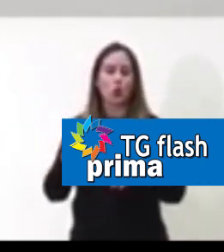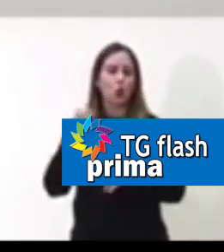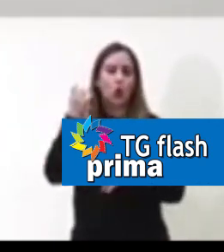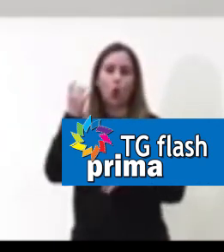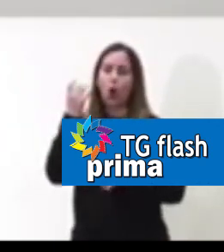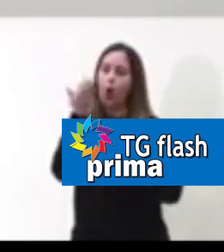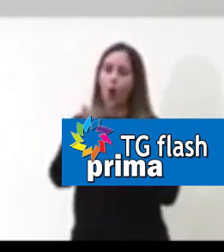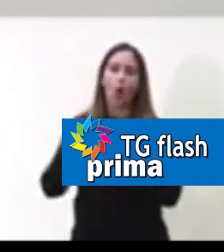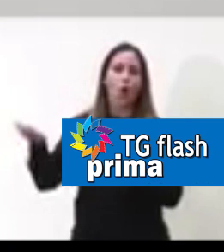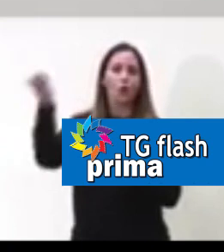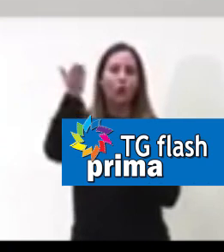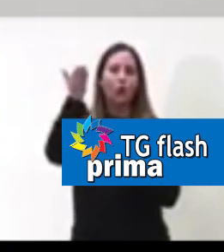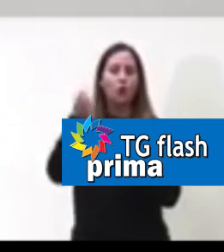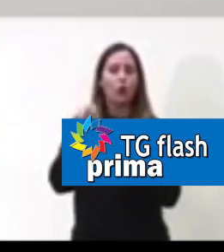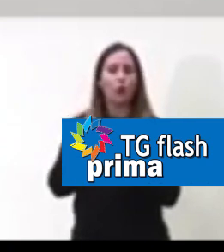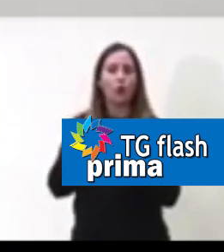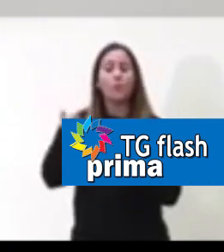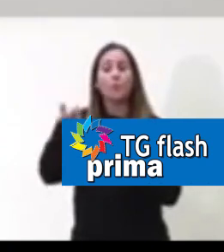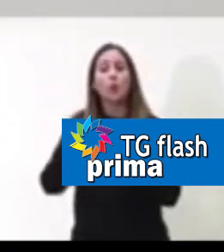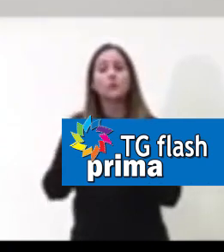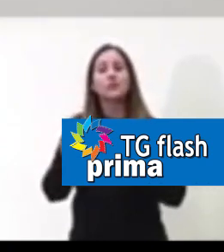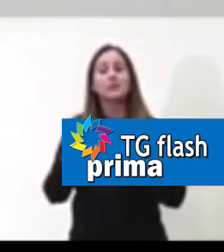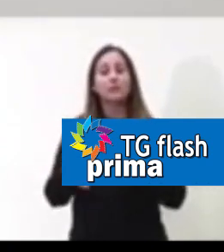noi siamo in questo momento